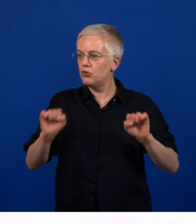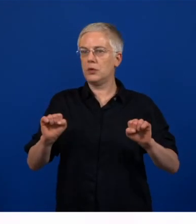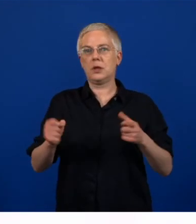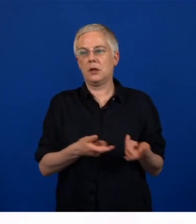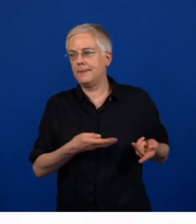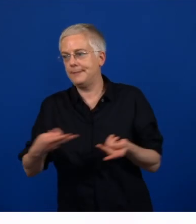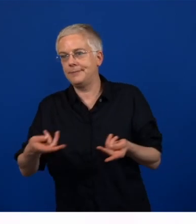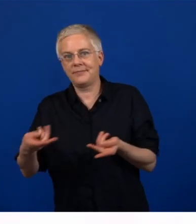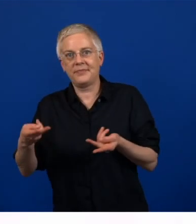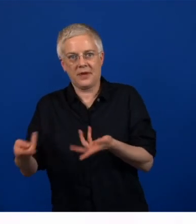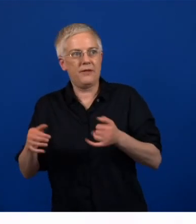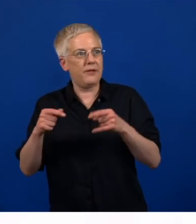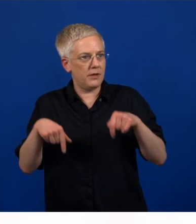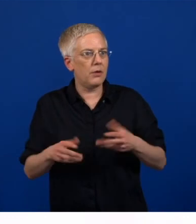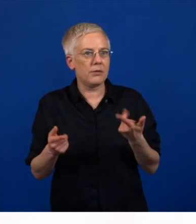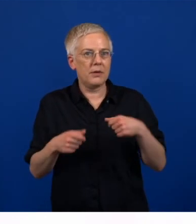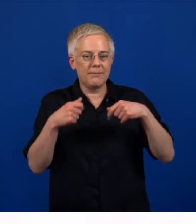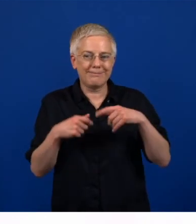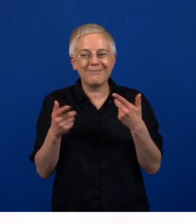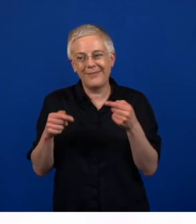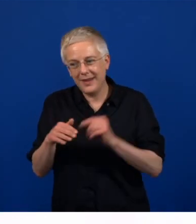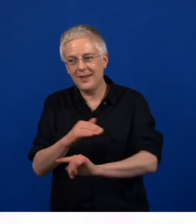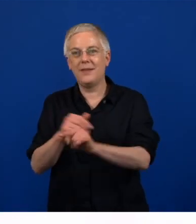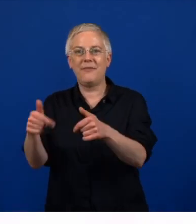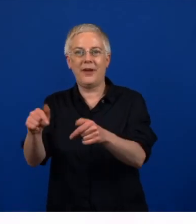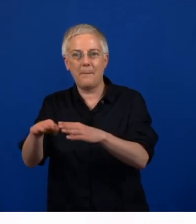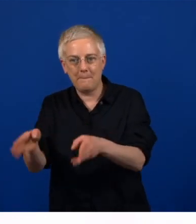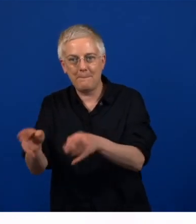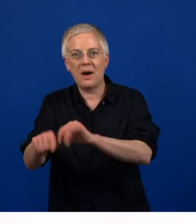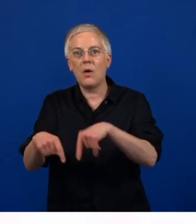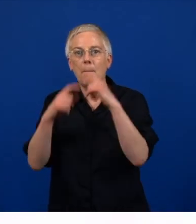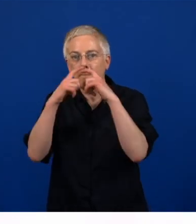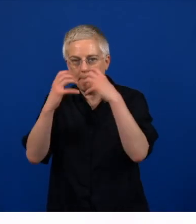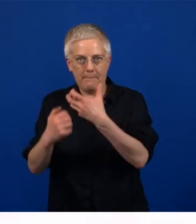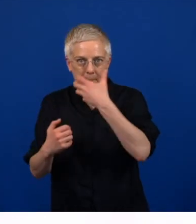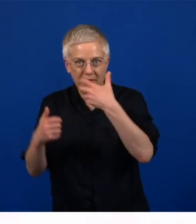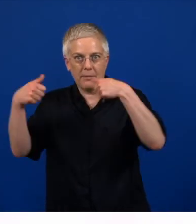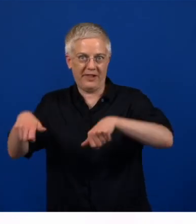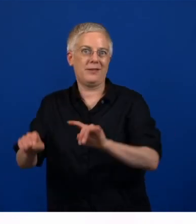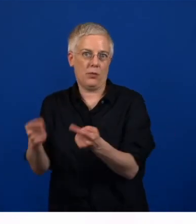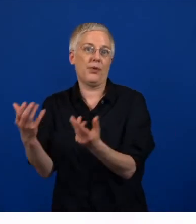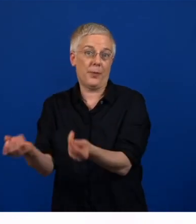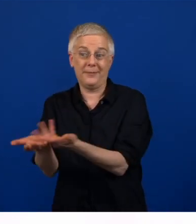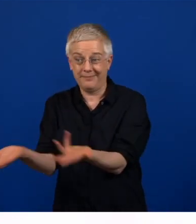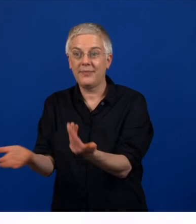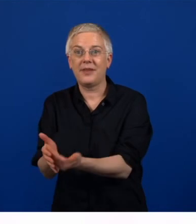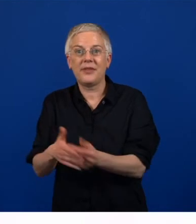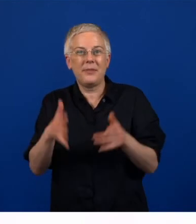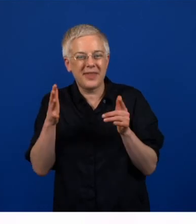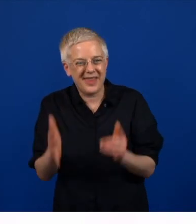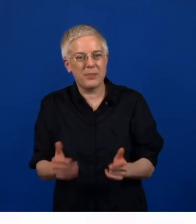die Maskenpflicht eingeführt haben in den Pflegeeinrichtungen. Und deshalb wurden in den letzten Tagen